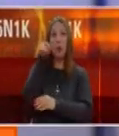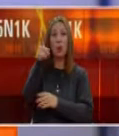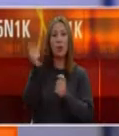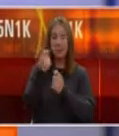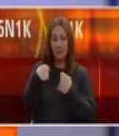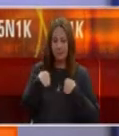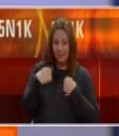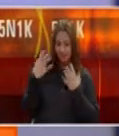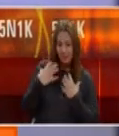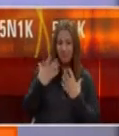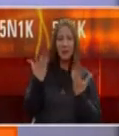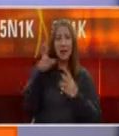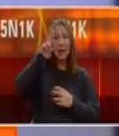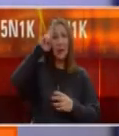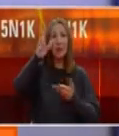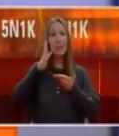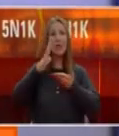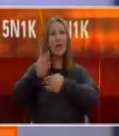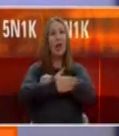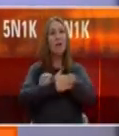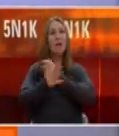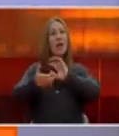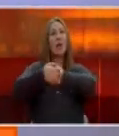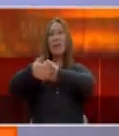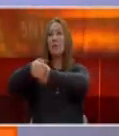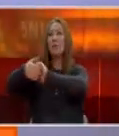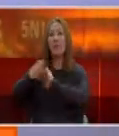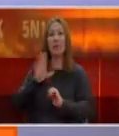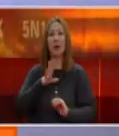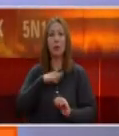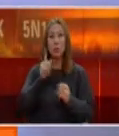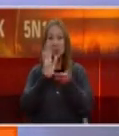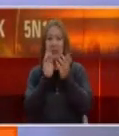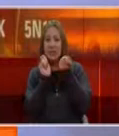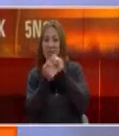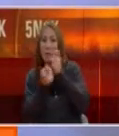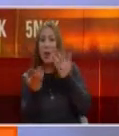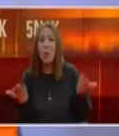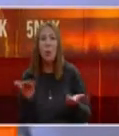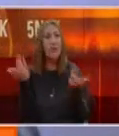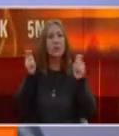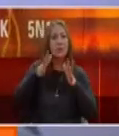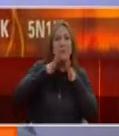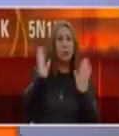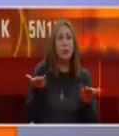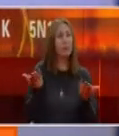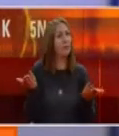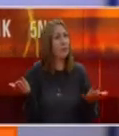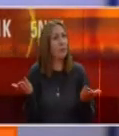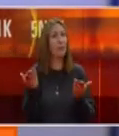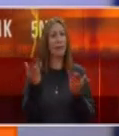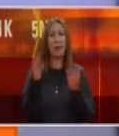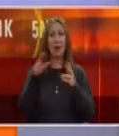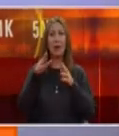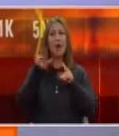bize düşmüştü. Çünkü yabancı yardım ekipleri vardı ve bu yardım ekiplerini çevirmen yoktu. Ne yapacaklarını bilmiyorlardı. Nitekim Van